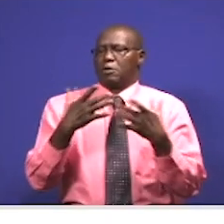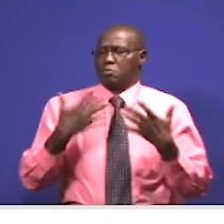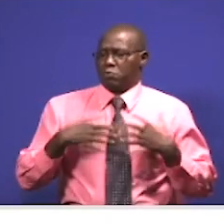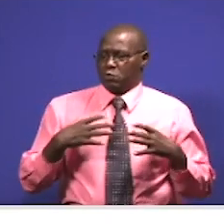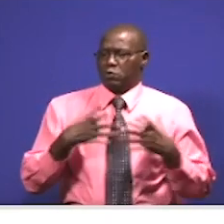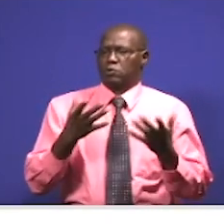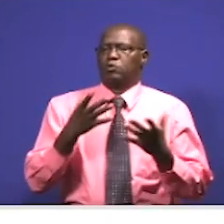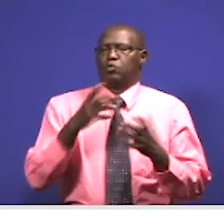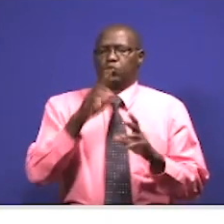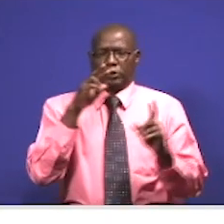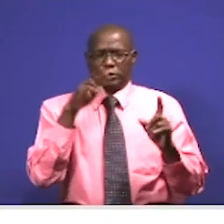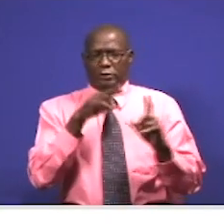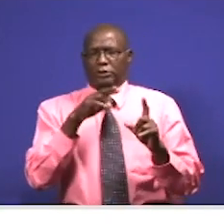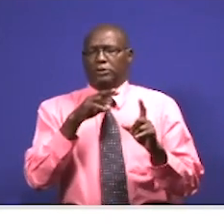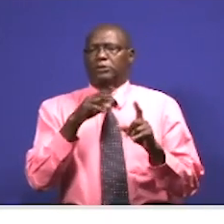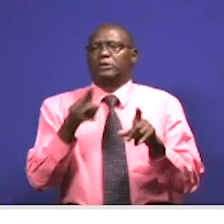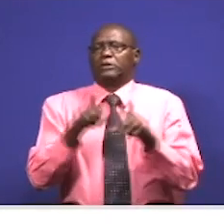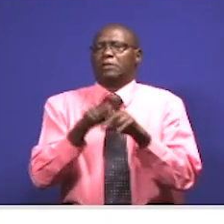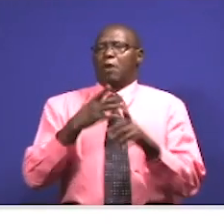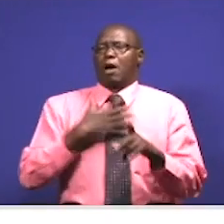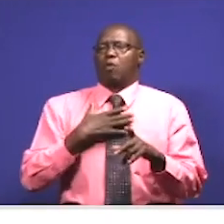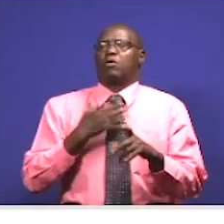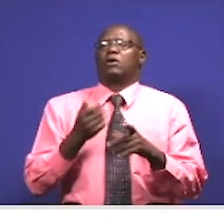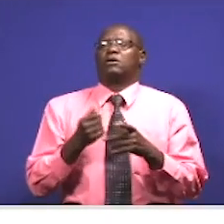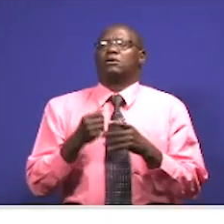tuwaone kama wenzetu.